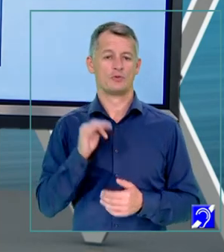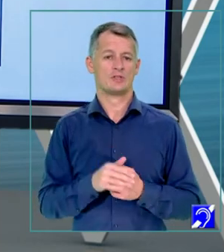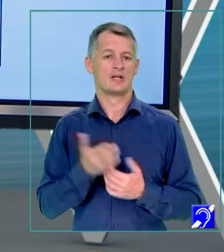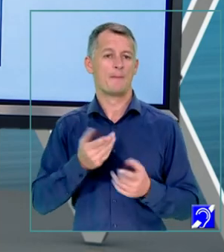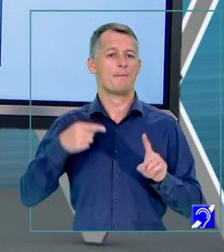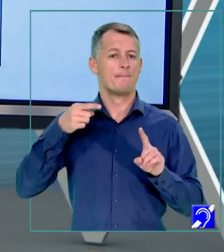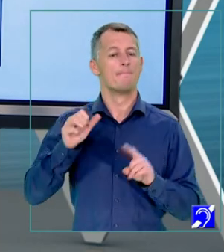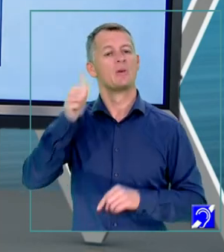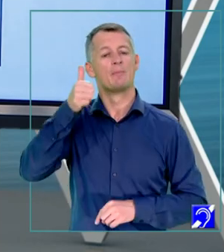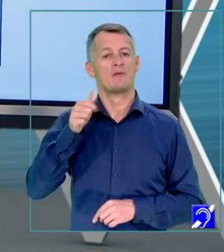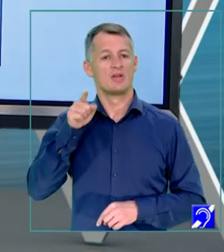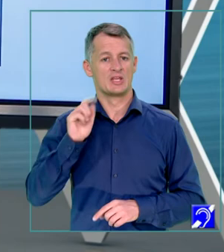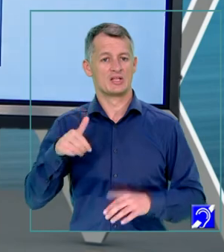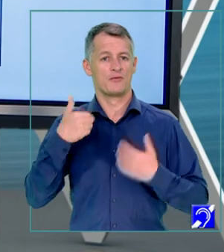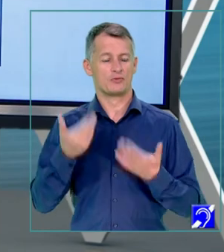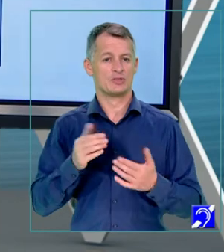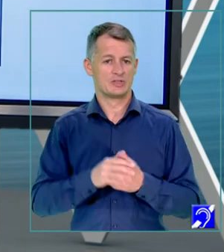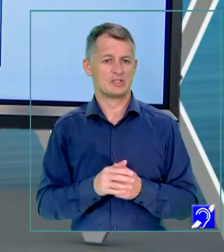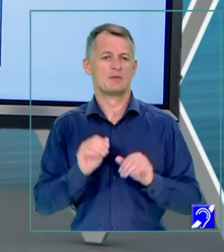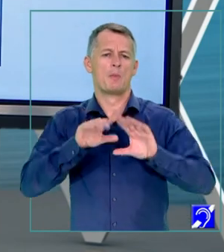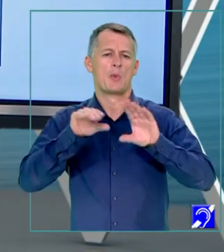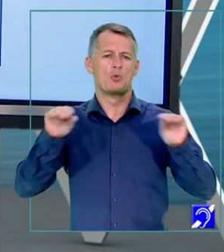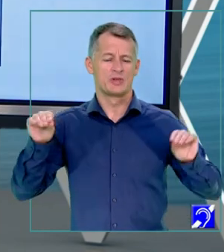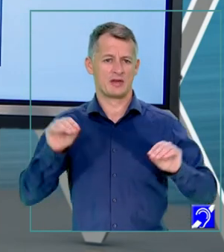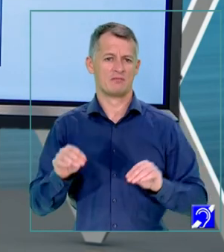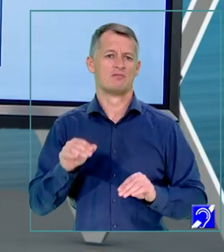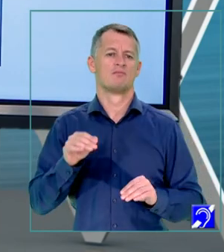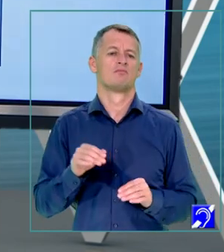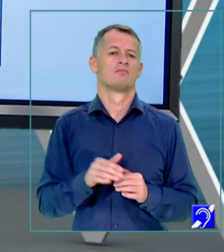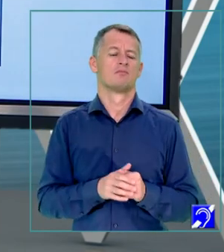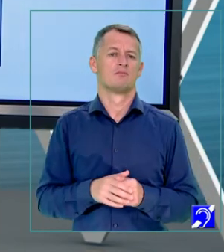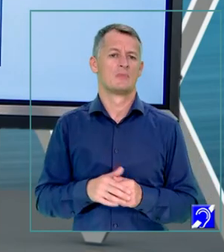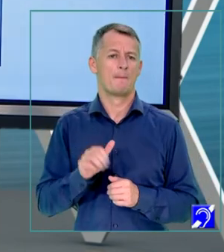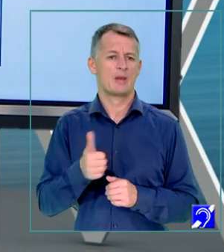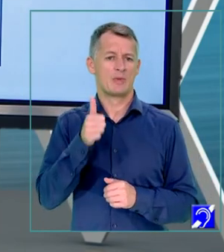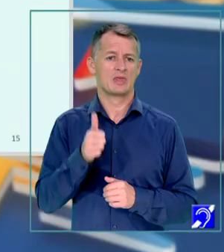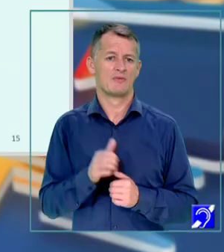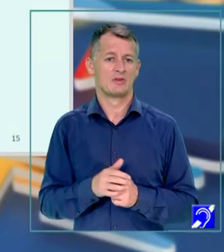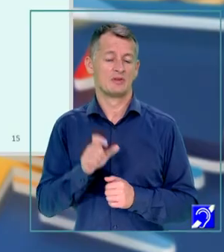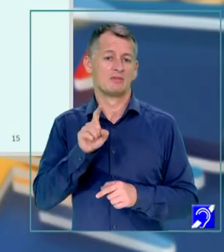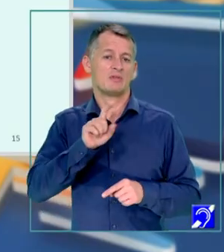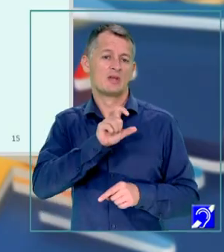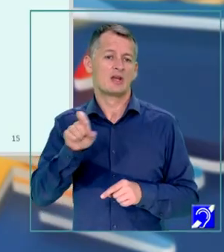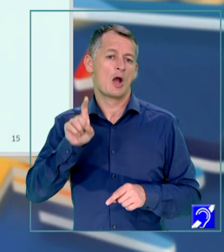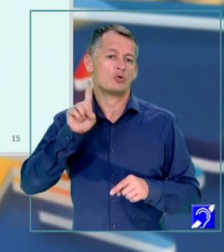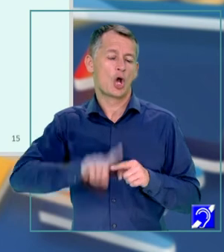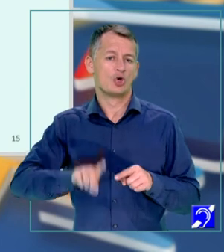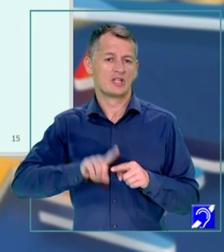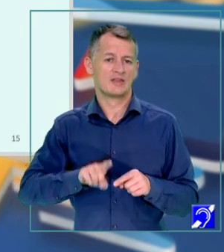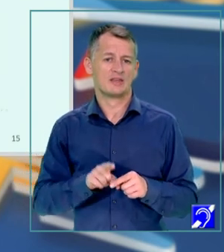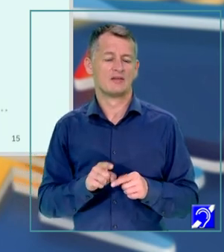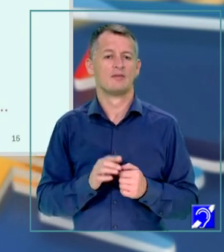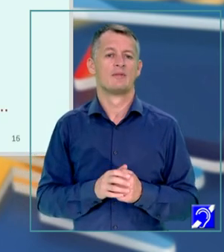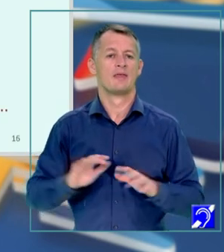date și obținem o infinitate de primitiv a prin adăugarea a constantelor care se numesc din cauza acestei constante de integrare